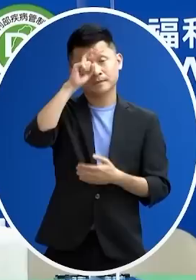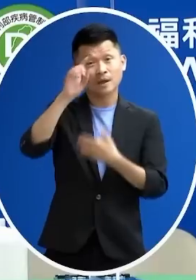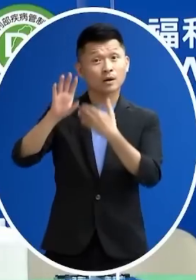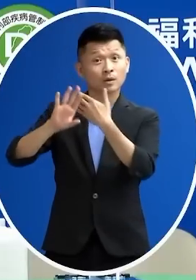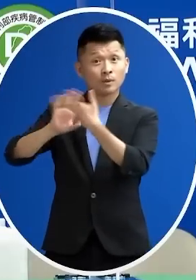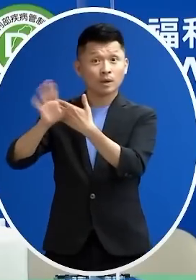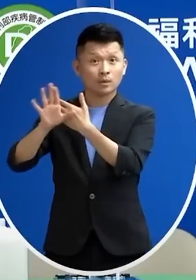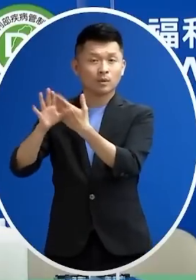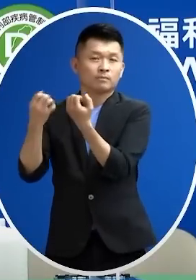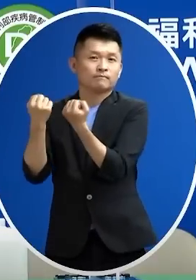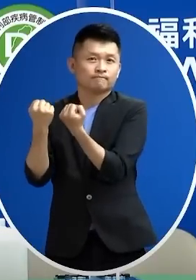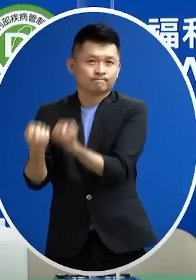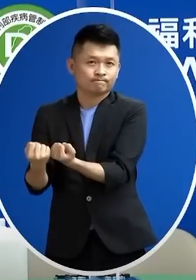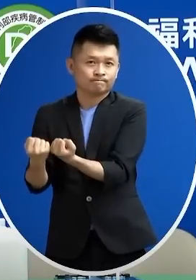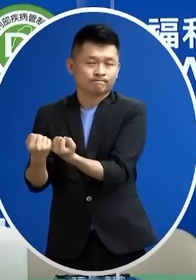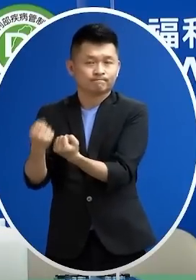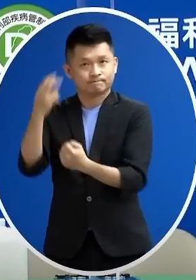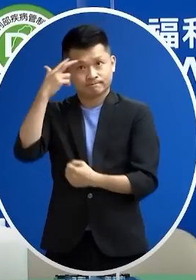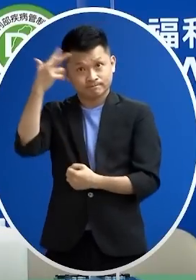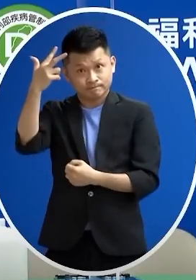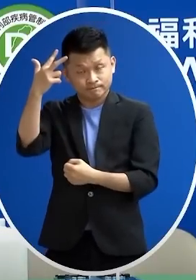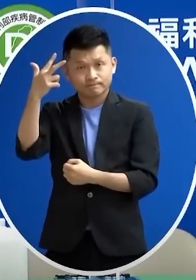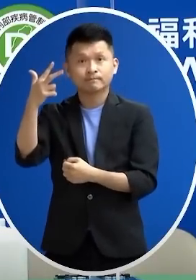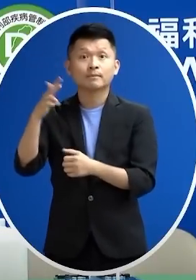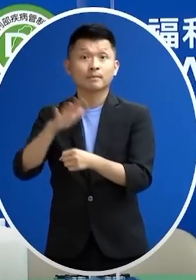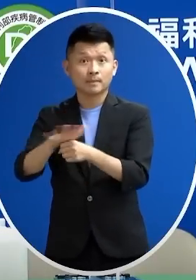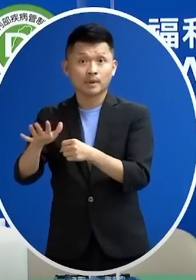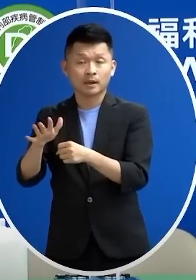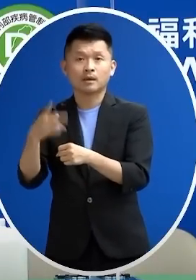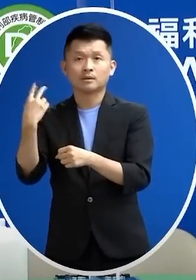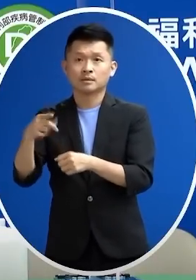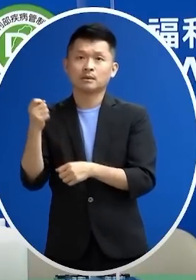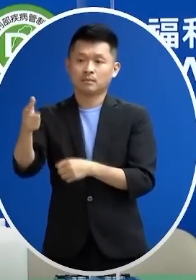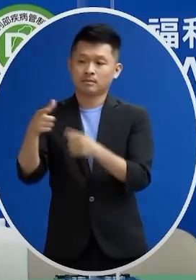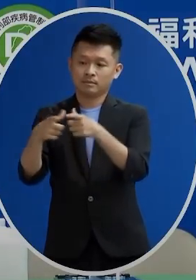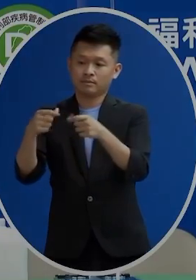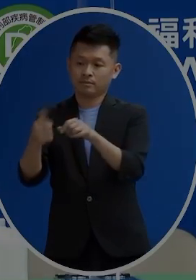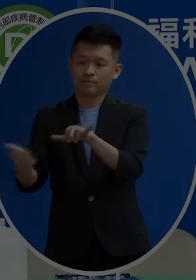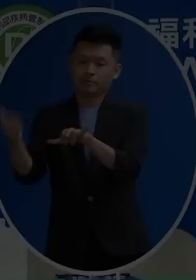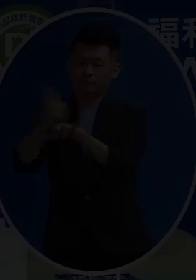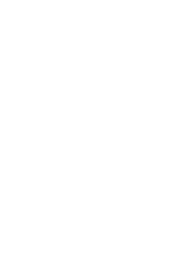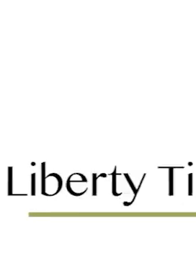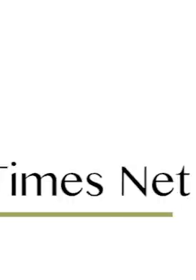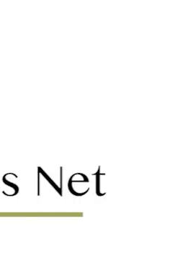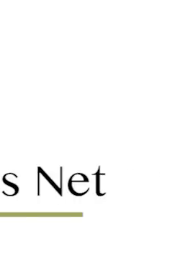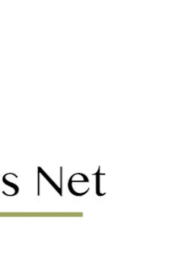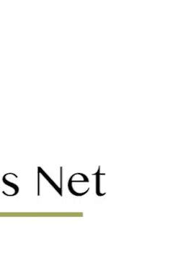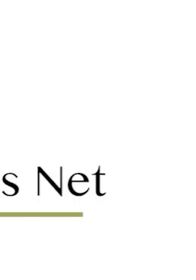待满确诊之后待满7天之后再买机票上来回来。